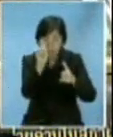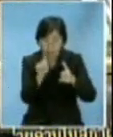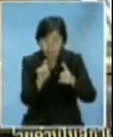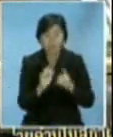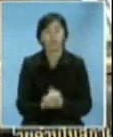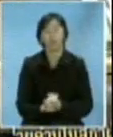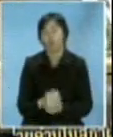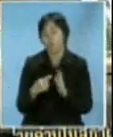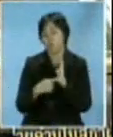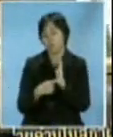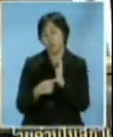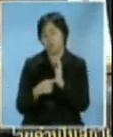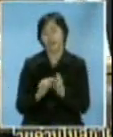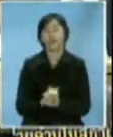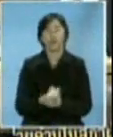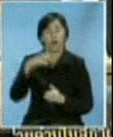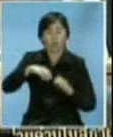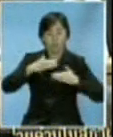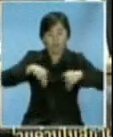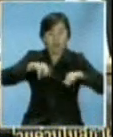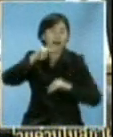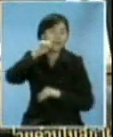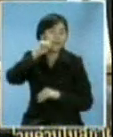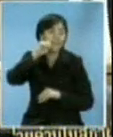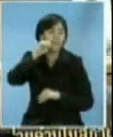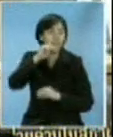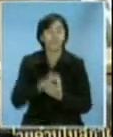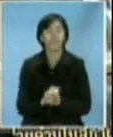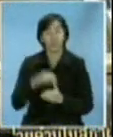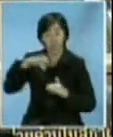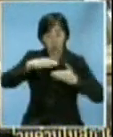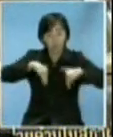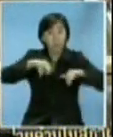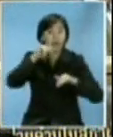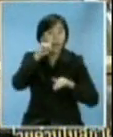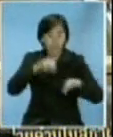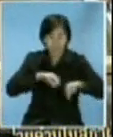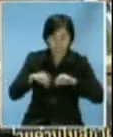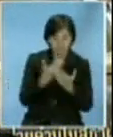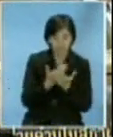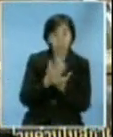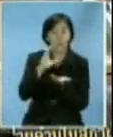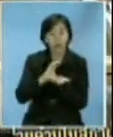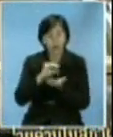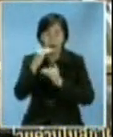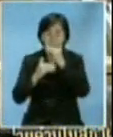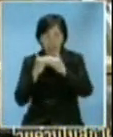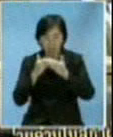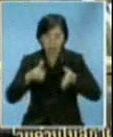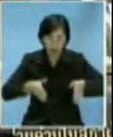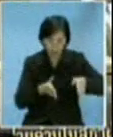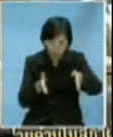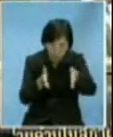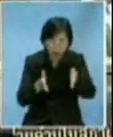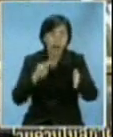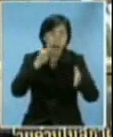ตัวอย่างในสัดส่วนของกรมชลประธานซึ่งในการจัดสรรงบประมาณในการพัฒนาแหล่งน้ำใน